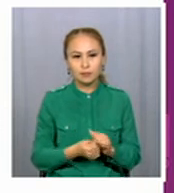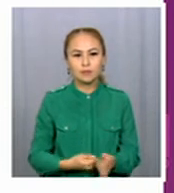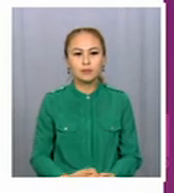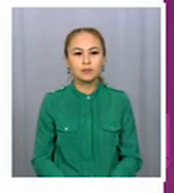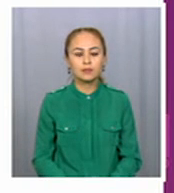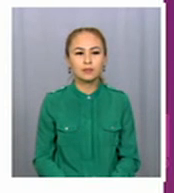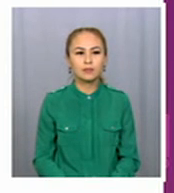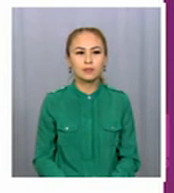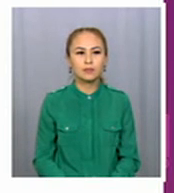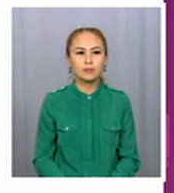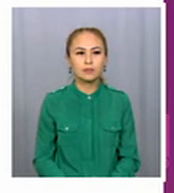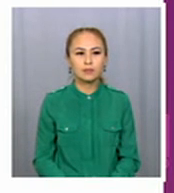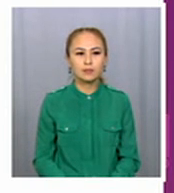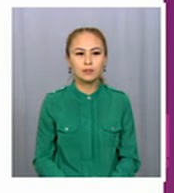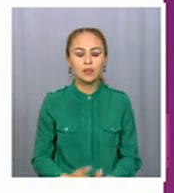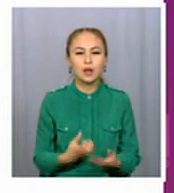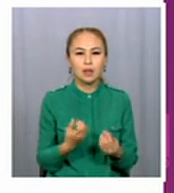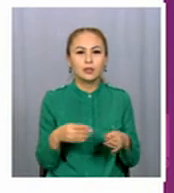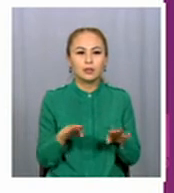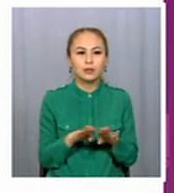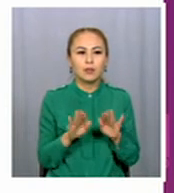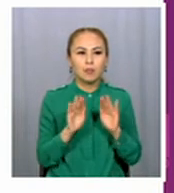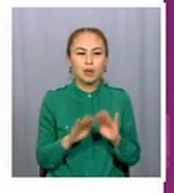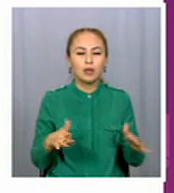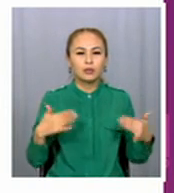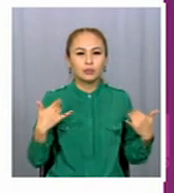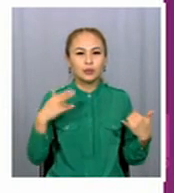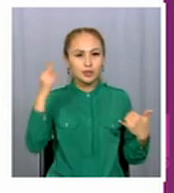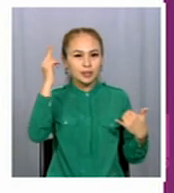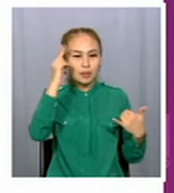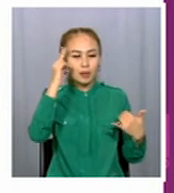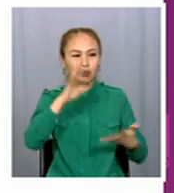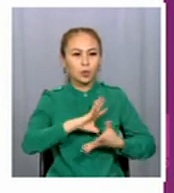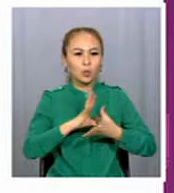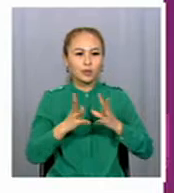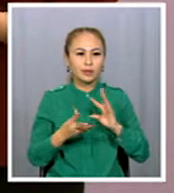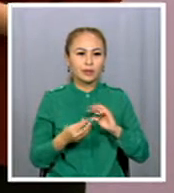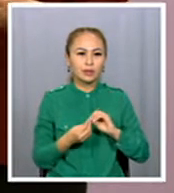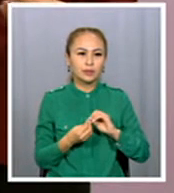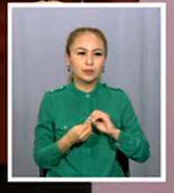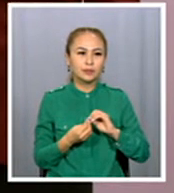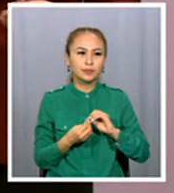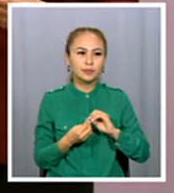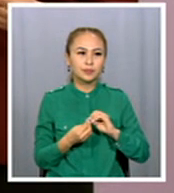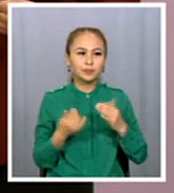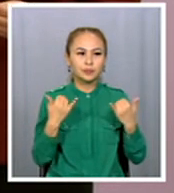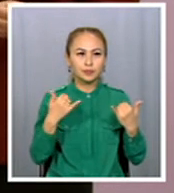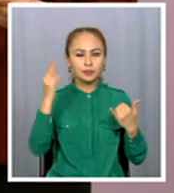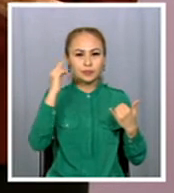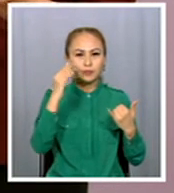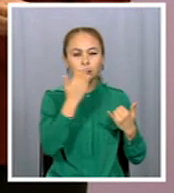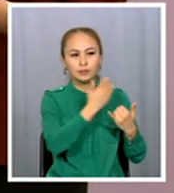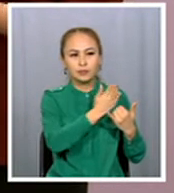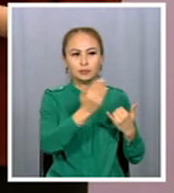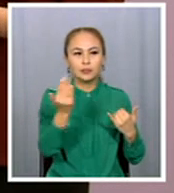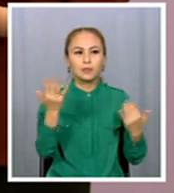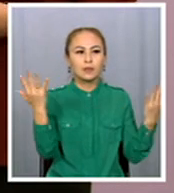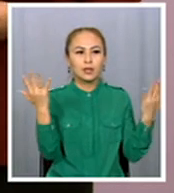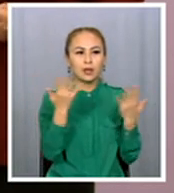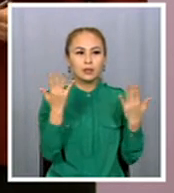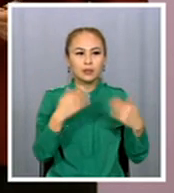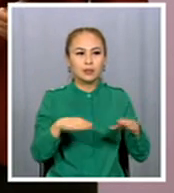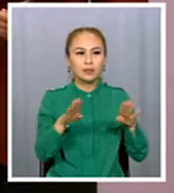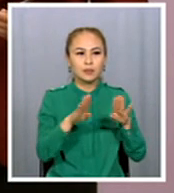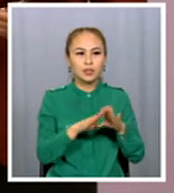алыңдар. Ал енді балалар, бүгінгі сабақты қорытындылайық. Бүгін сендер қандай заттар